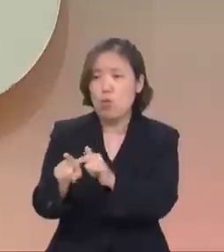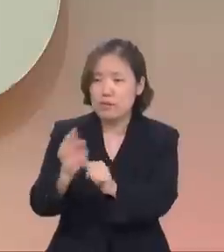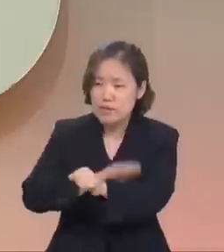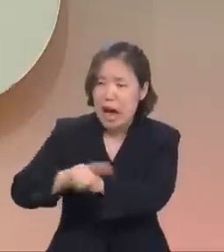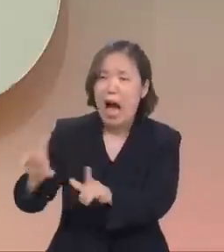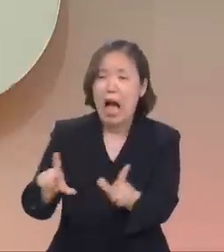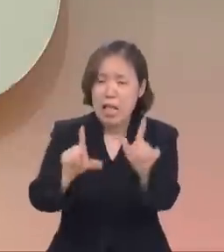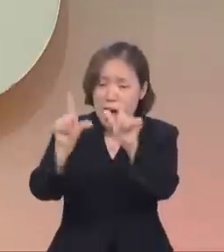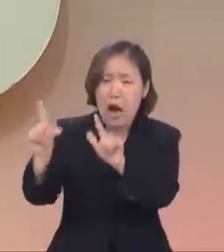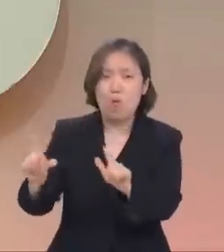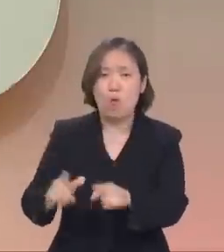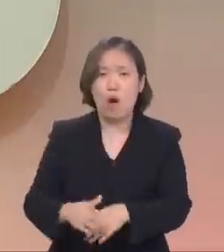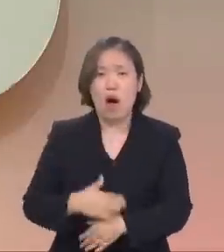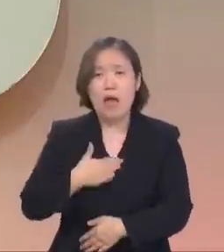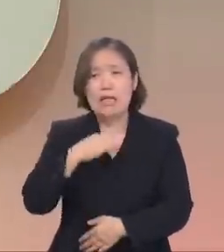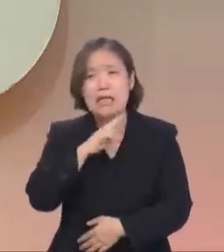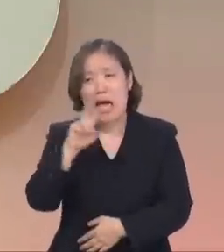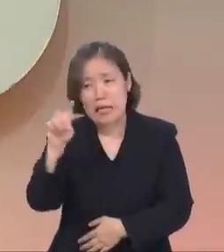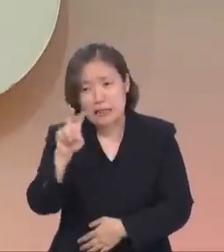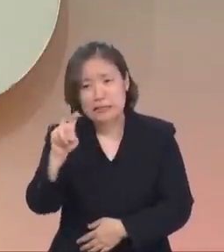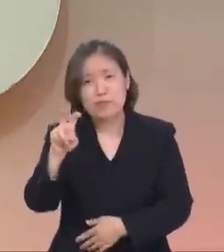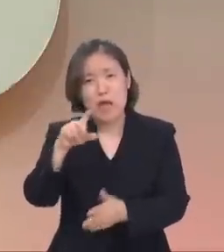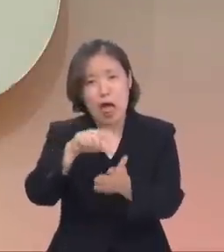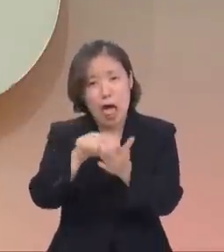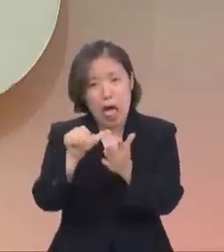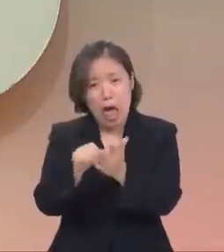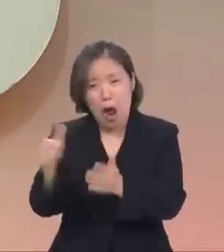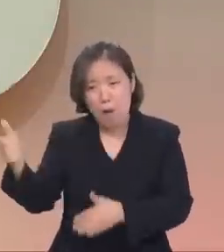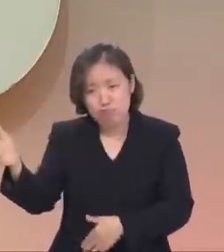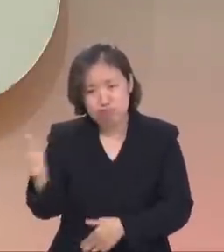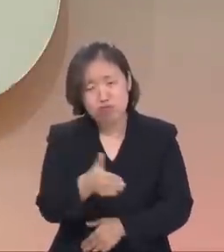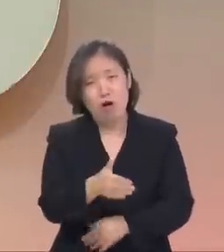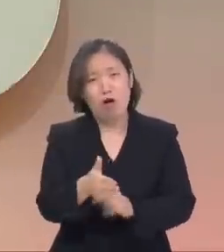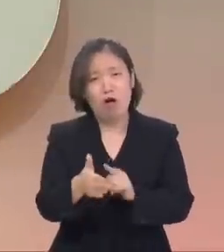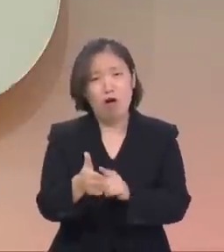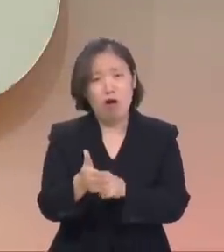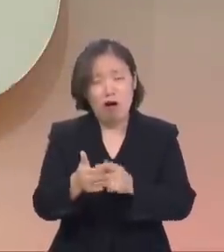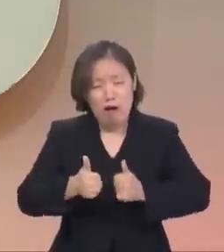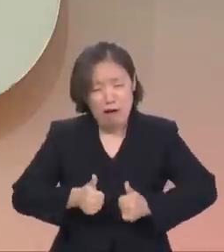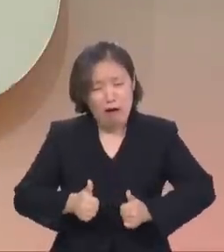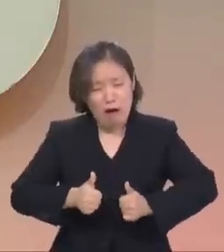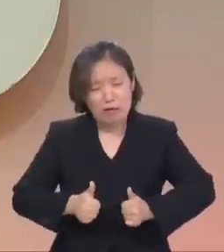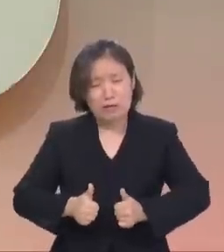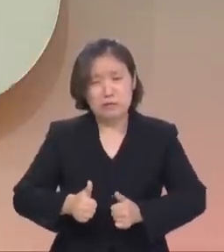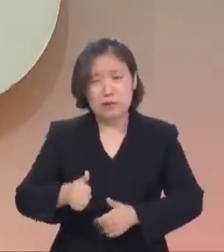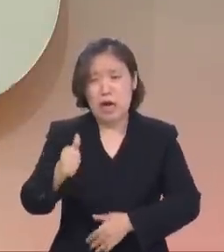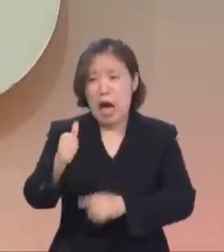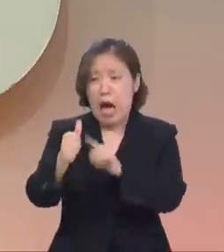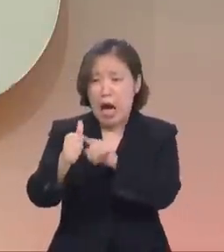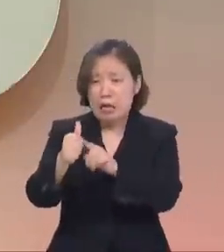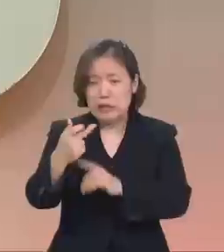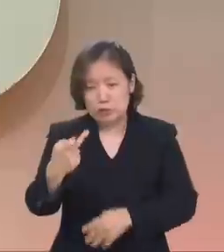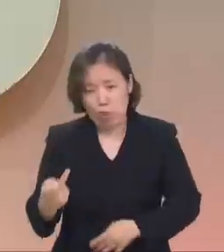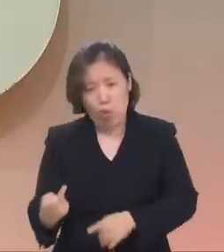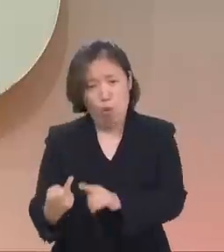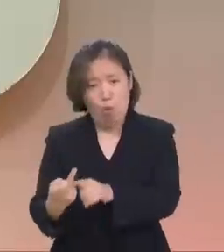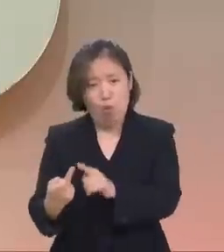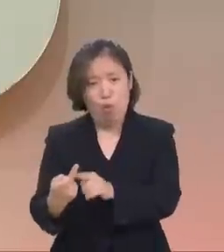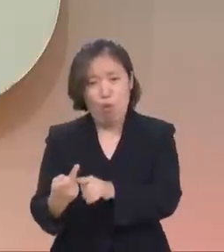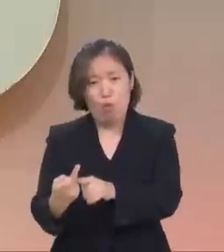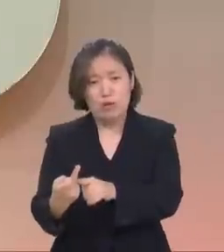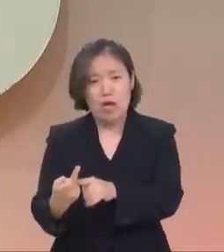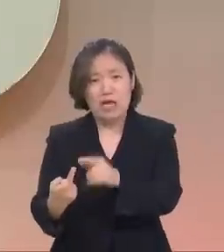정말 20대 한참 어린 시절에 그 젊은 나이에 시동생이 다섯이나 있는 그